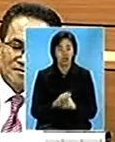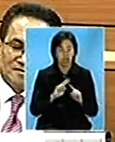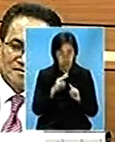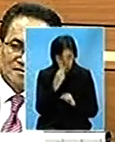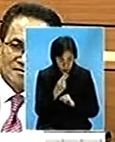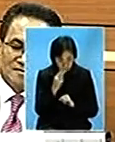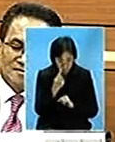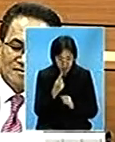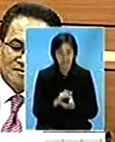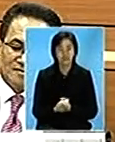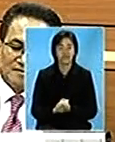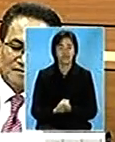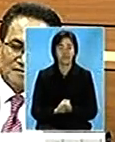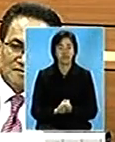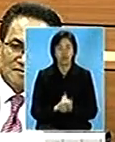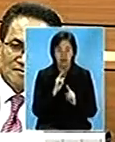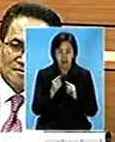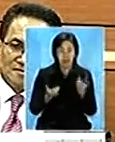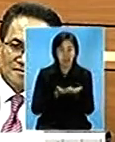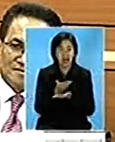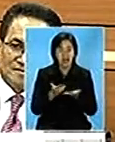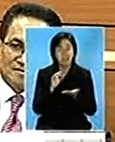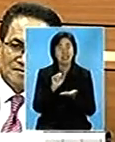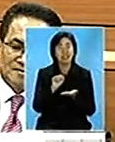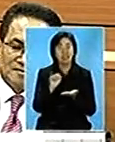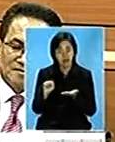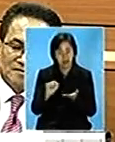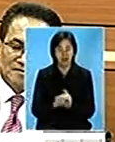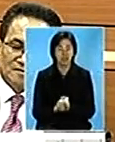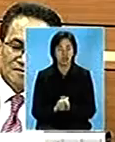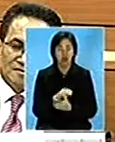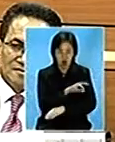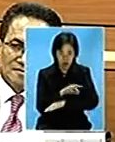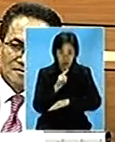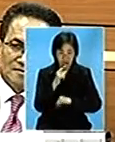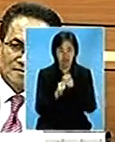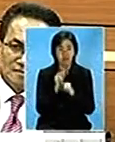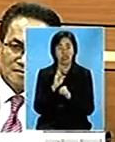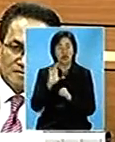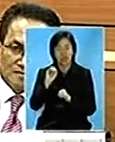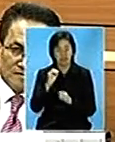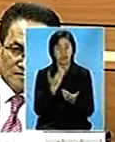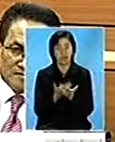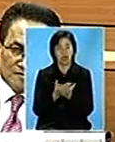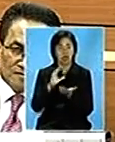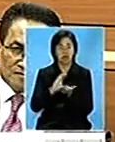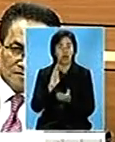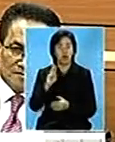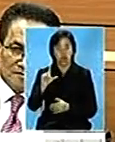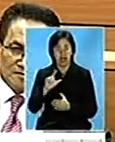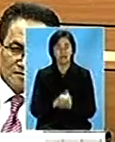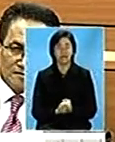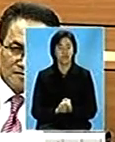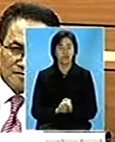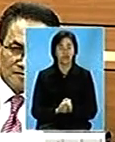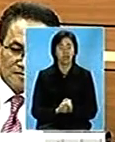ามอีกมหาลือในสภาอีกปี2550ได้ออกแบบอีกนะครับงบประมาณ6ล้านบาทครั้งหลัง